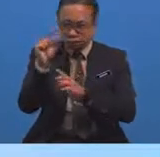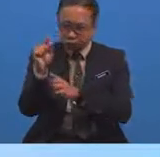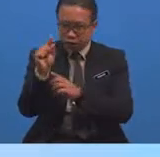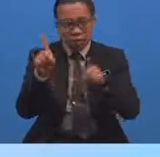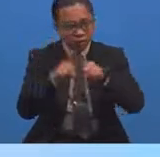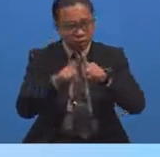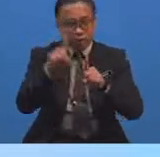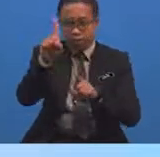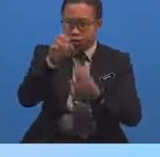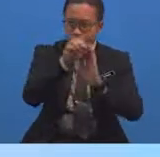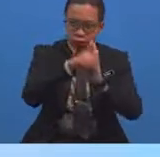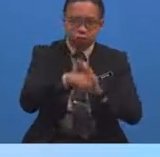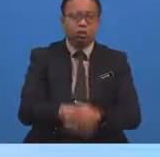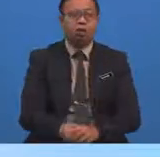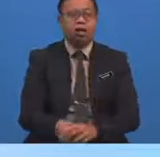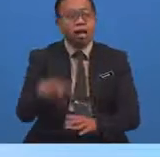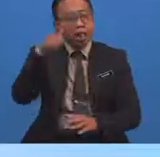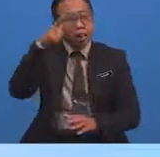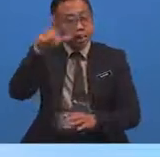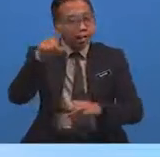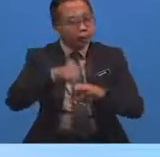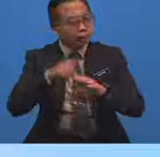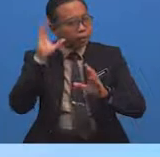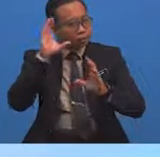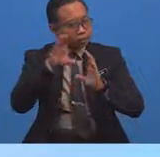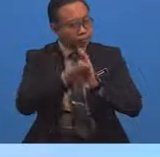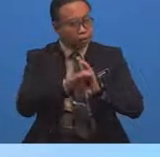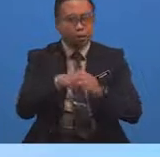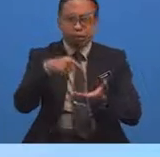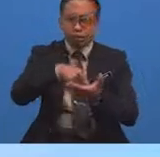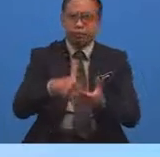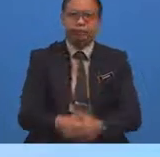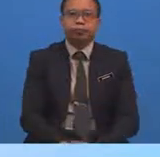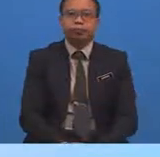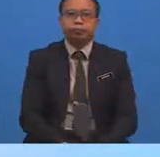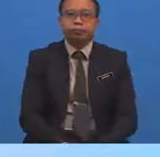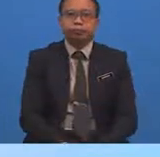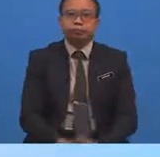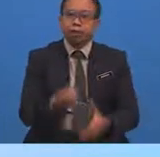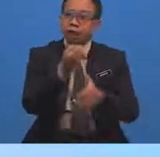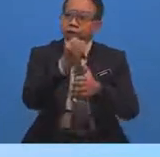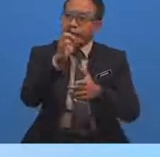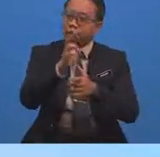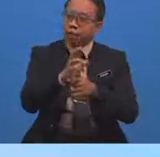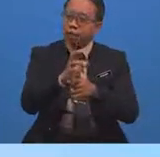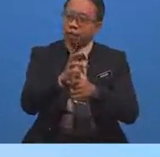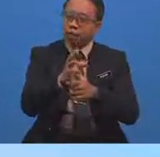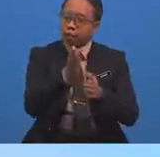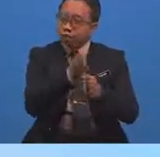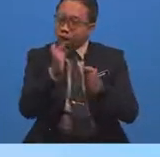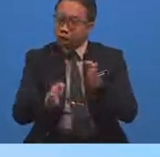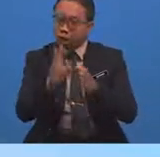menit kita lihat paparan ini antara 12 dengan